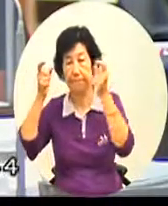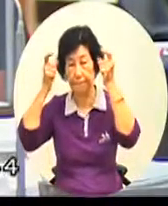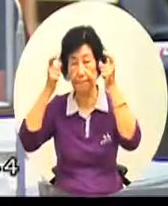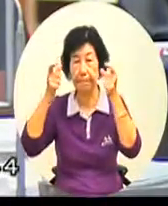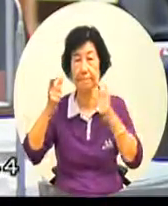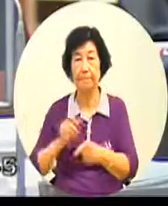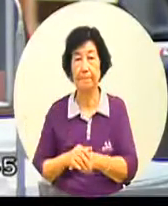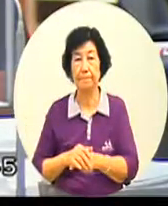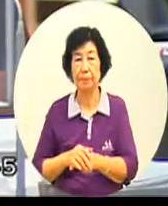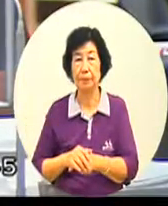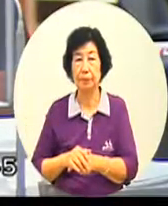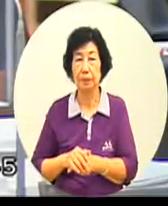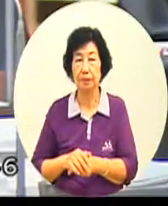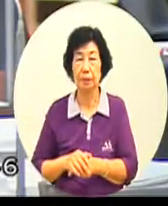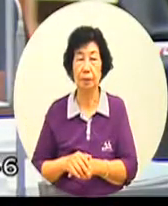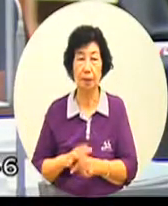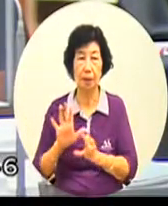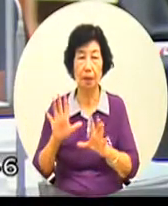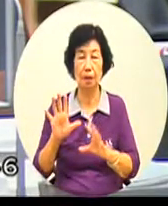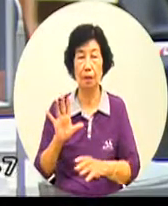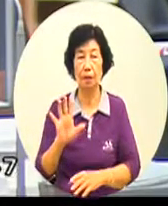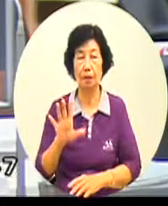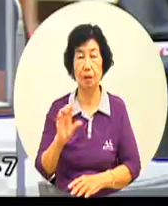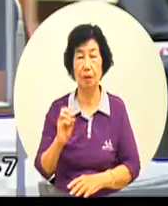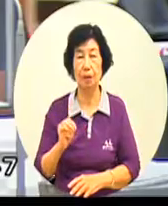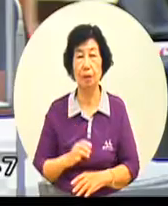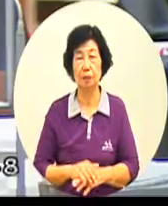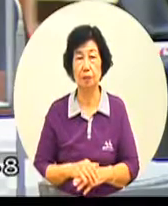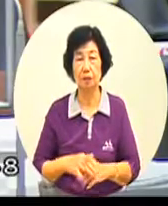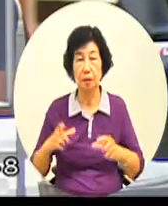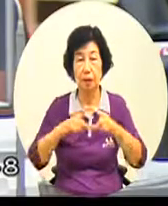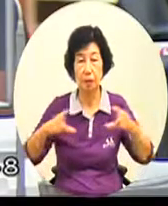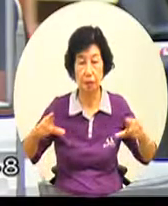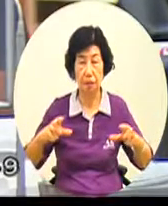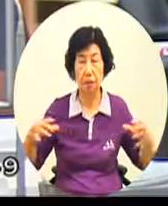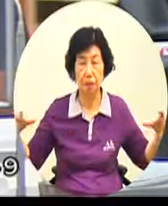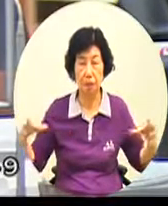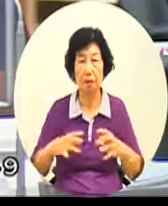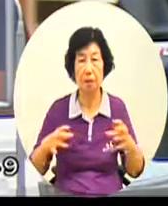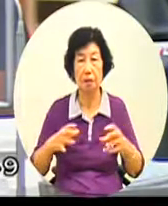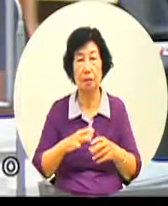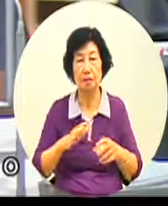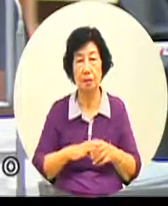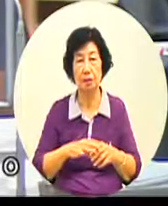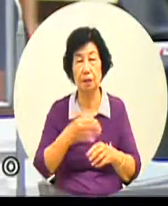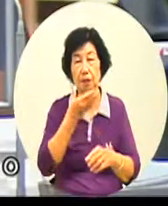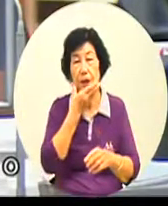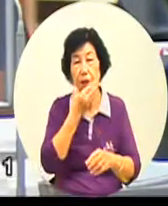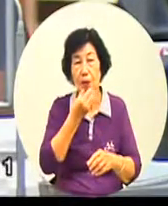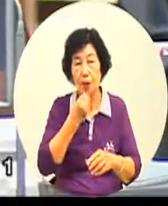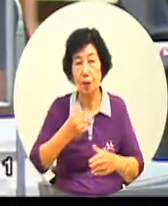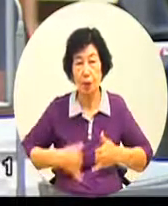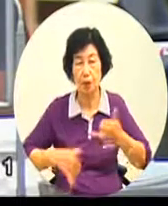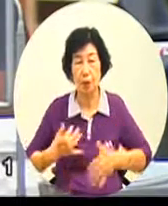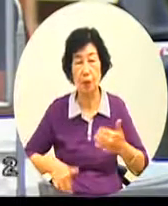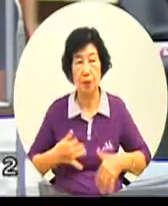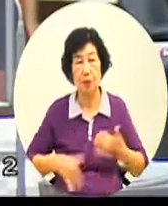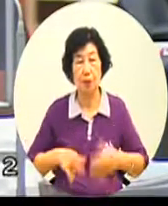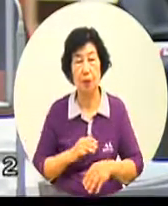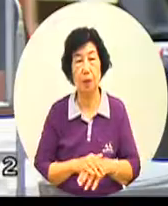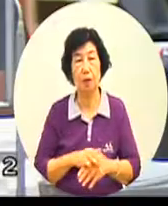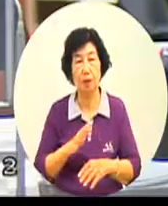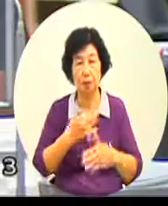这一类型的一个大类似大同湖乐水塘的这个案例的这个规划有没有？在北高雄有没